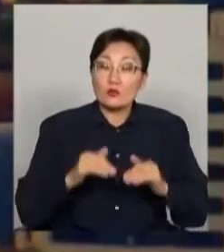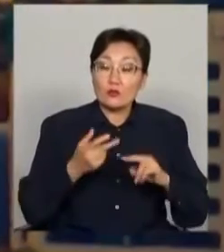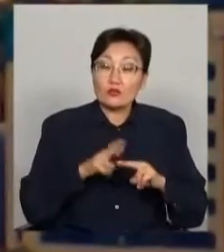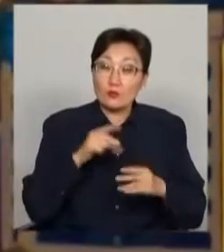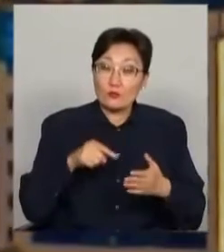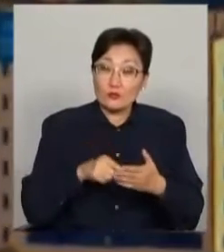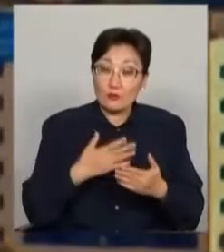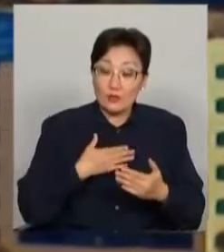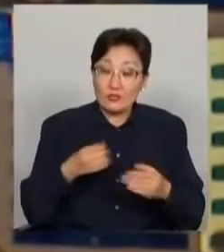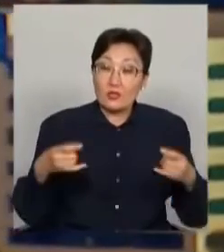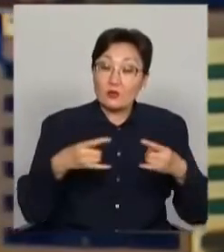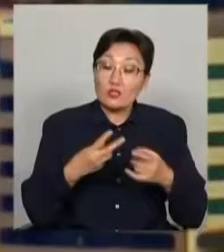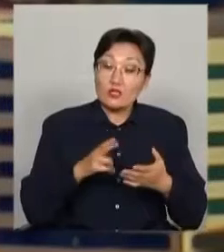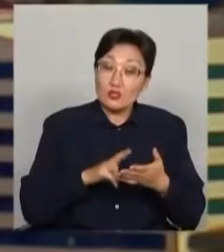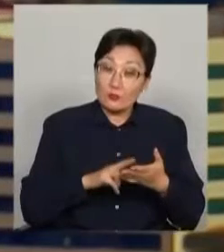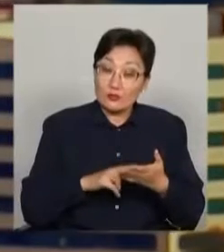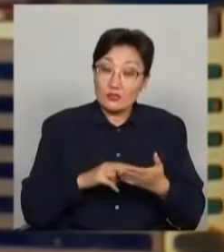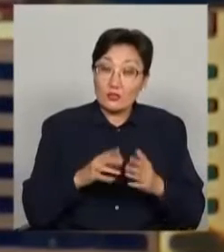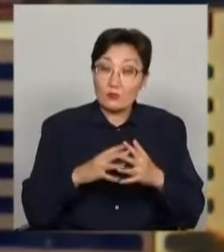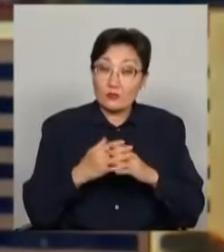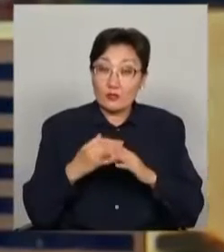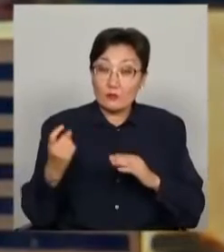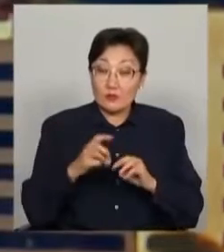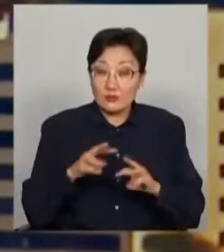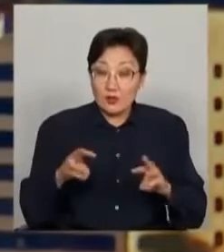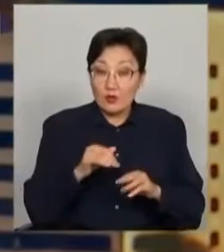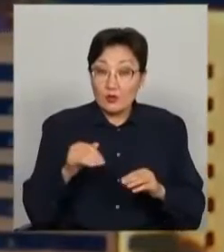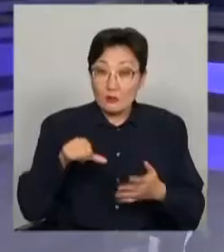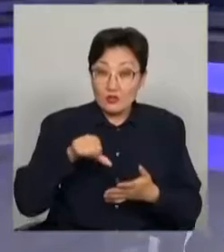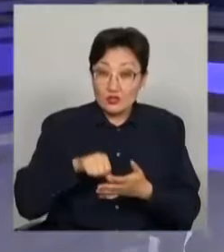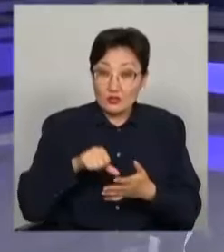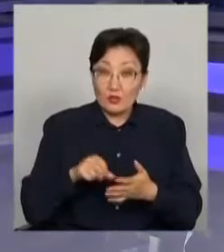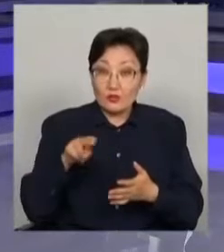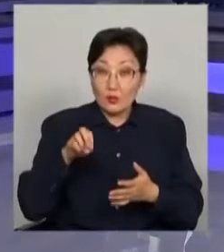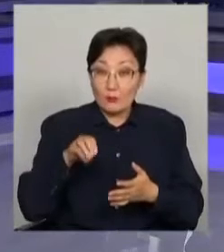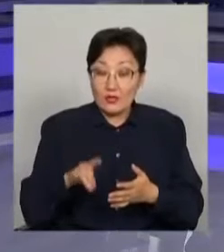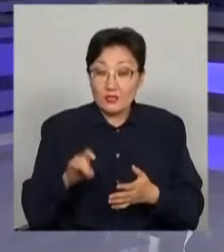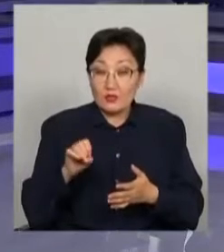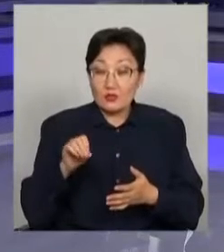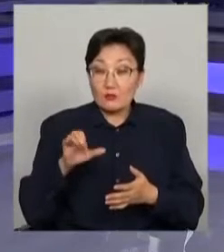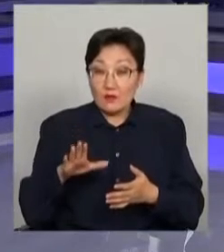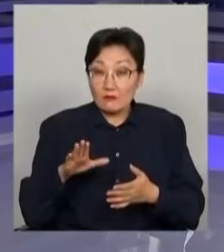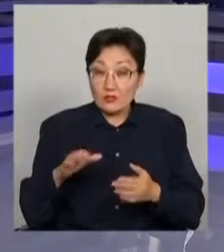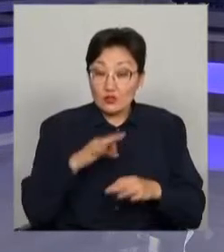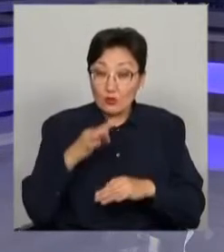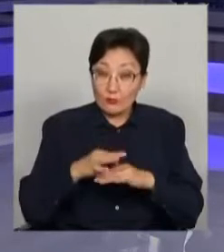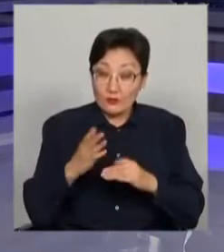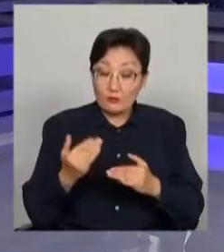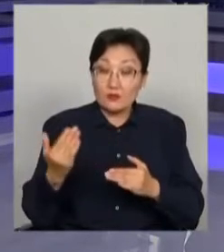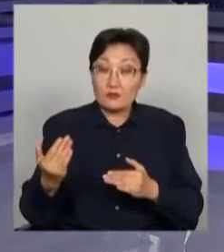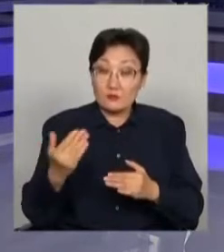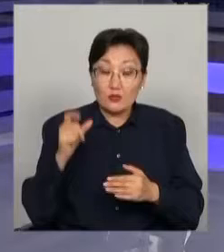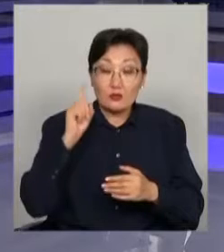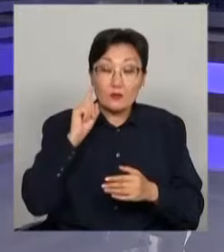сұрақтарға қазір бізбен тікелей байланысқа шыққан ауыл шаруашылығы министрлігінің ресми өкілі Дамир Егізбаев жауап береді. Ендеше кезек